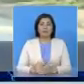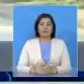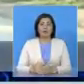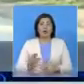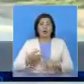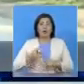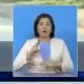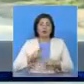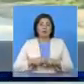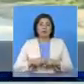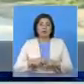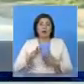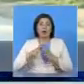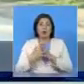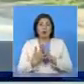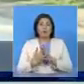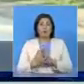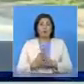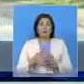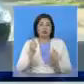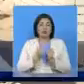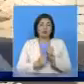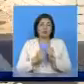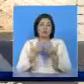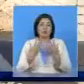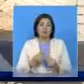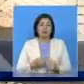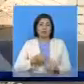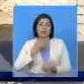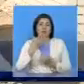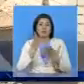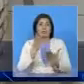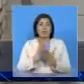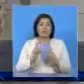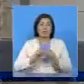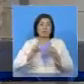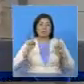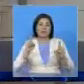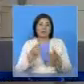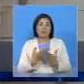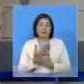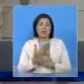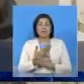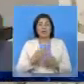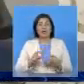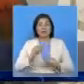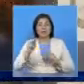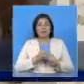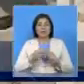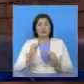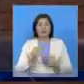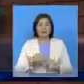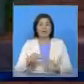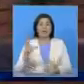жерге қосылса ауылымыз әлі күн сайын өсіп жатыр жалпы. Ауыл әкімдігінің ғимараты сүрілген, бұл жаңасы салынып жатыр. Нысан